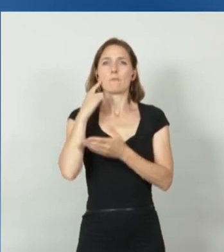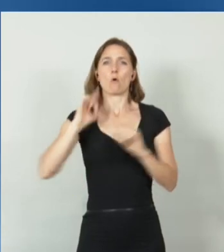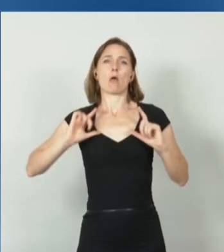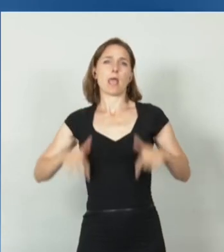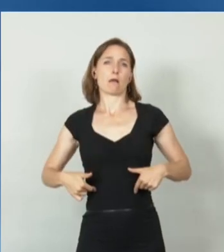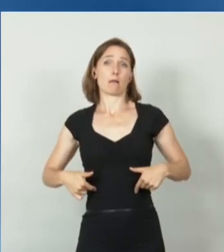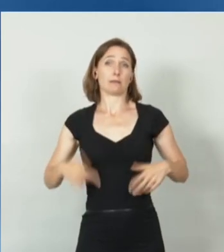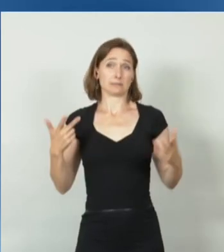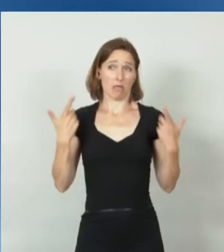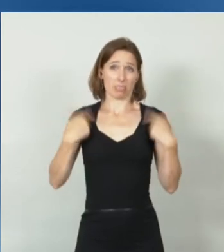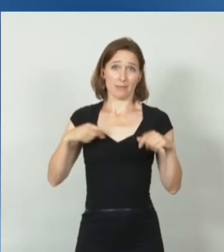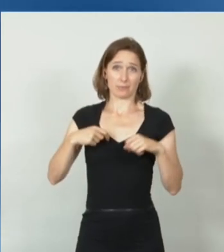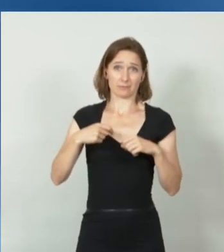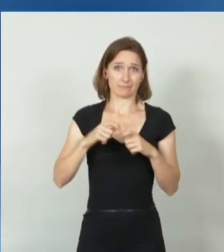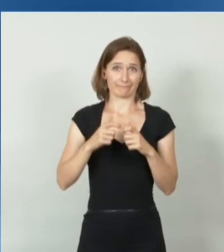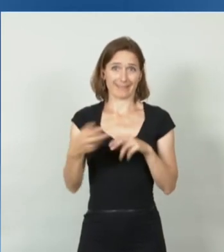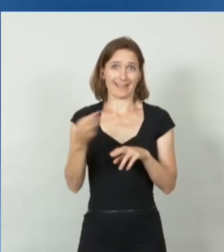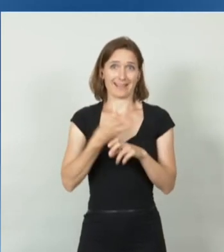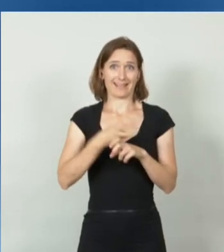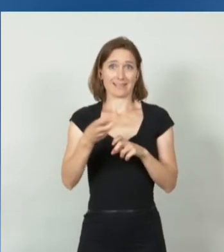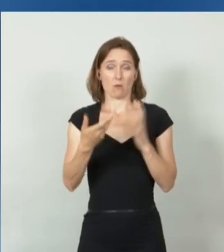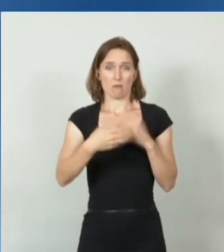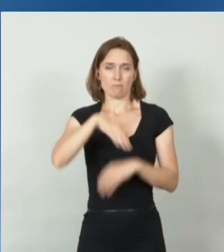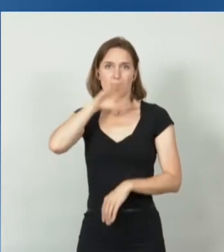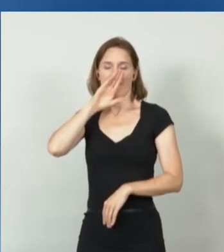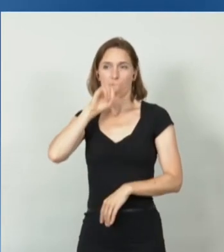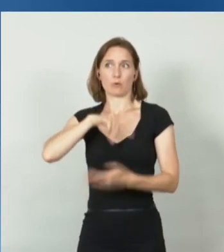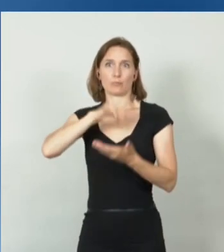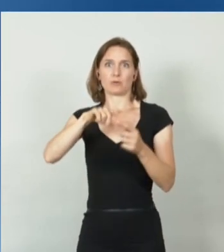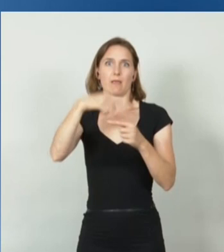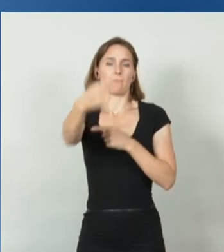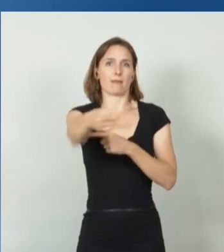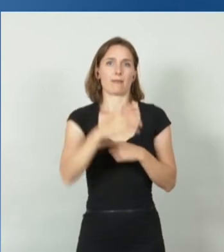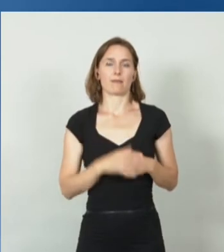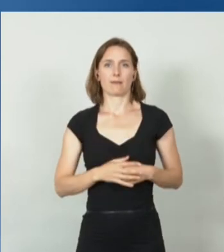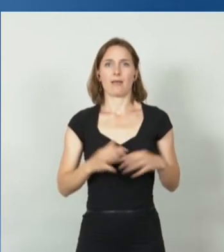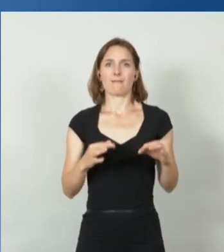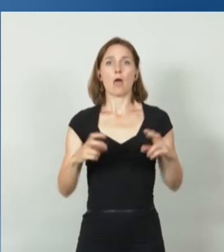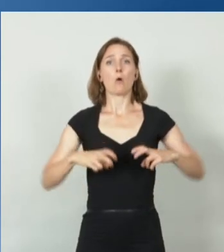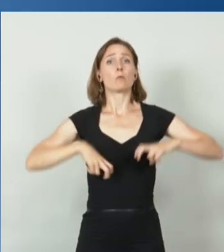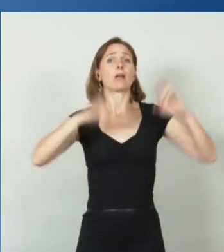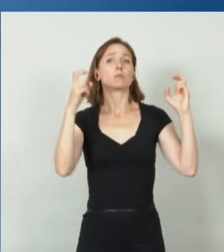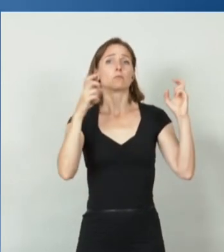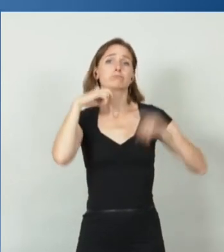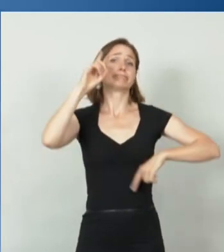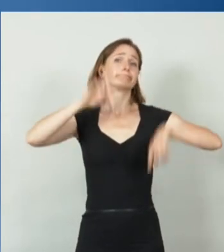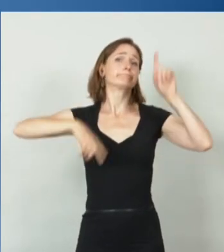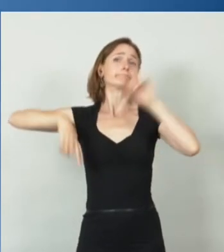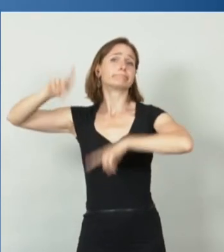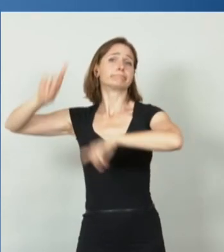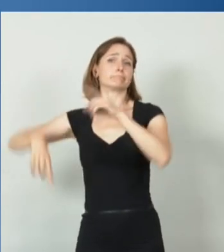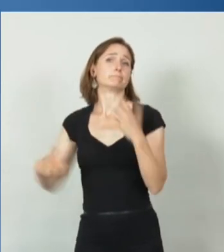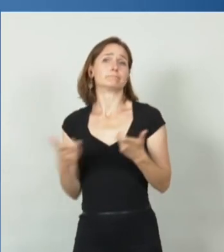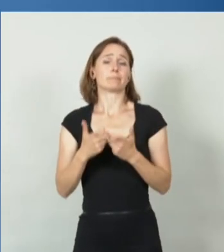par la fenêtre dans les prochains budgets côté augmentation là on trouve à bore et à manger je note tout de même les augmentations